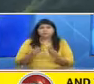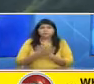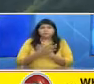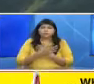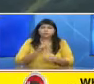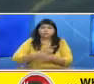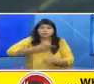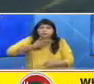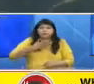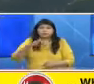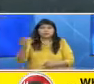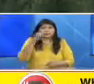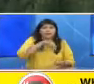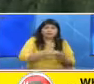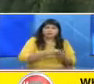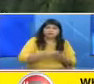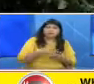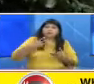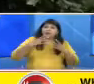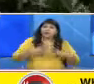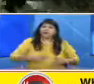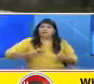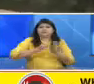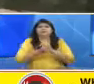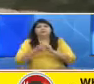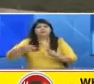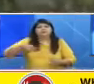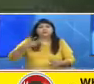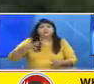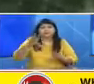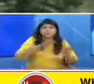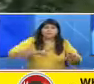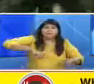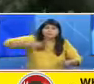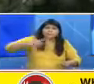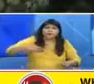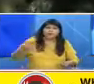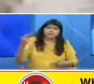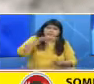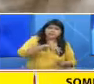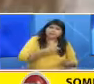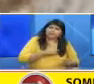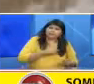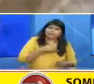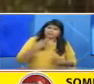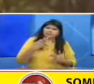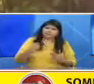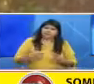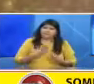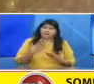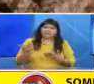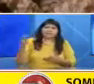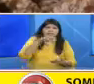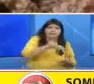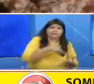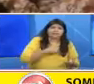नई प्रेरणा लेकर के आएंगे। और हो सकता है कुछ स्थानों पर तो बार बार जाने का मन आपको भी होगा,